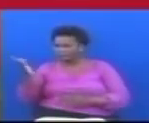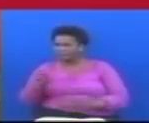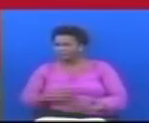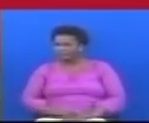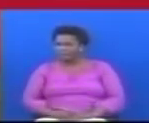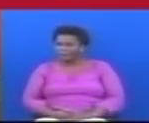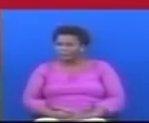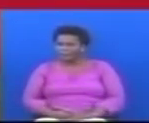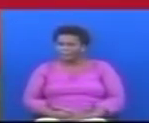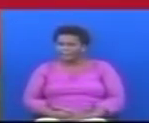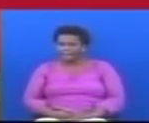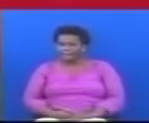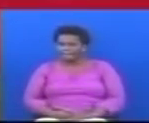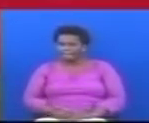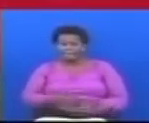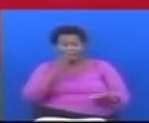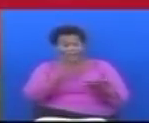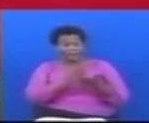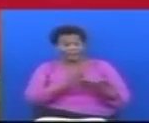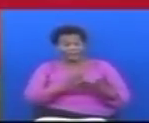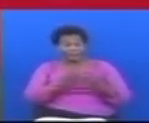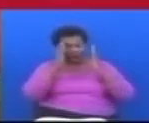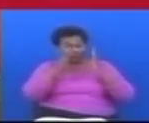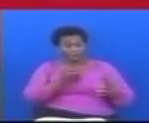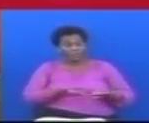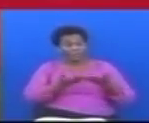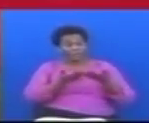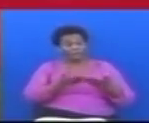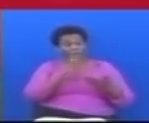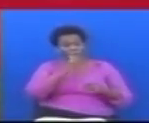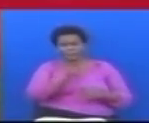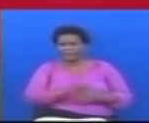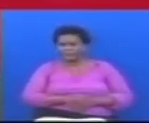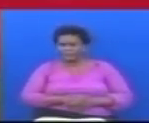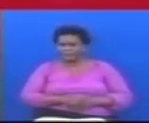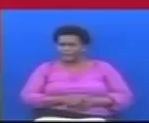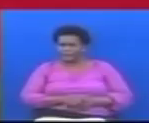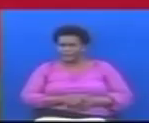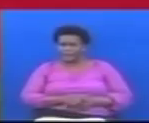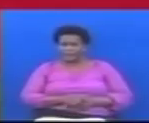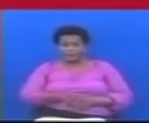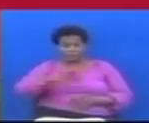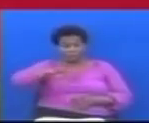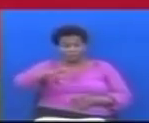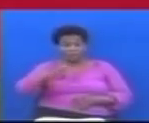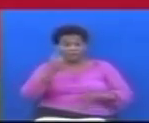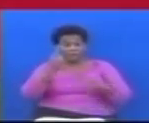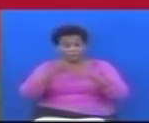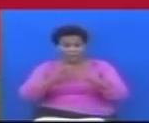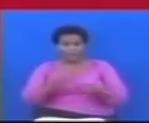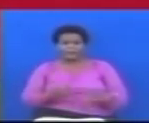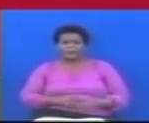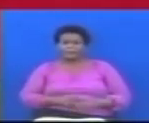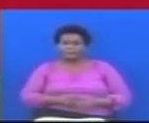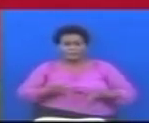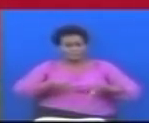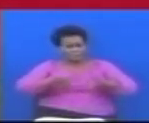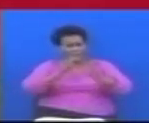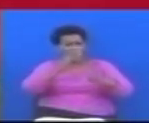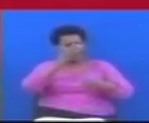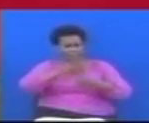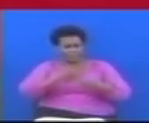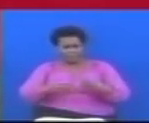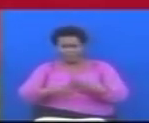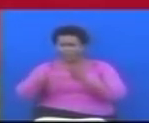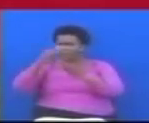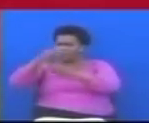Ni kweli Mheshimiwa Naibu Spika, kuna ujenzi wa barabara zinaendelea katika mkoa huu wa Mara. na mheshimiwa mbunge anafahamu,